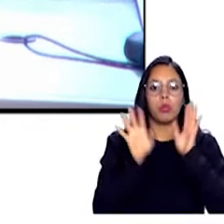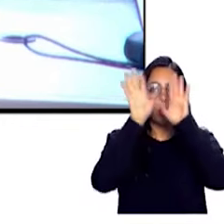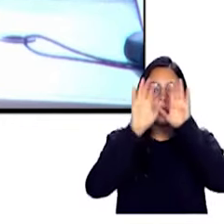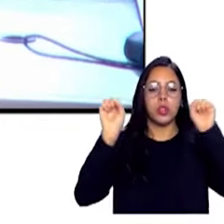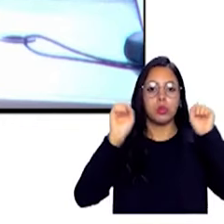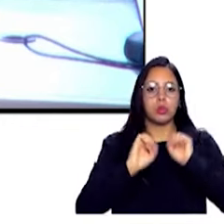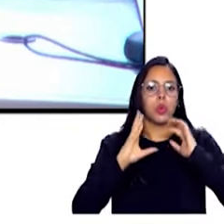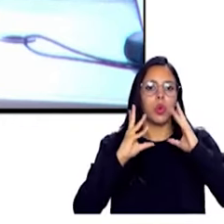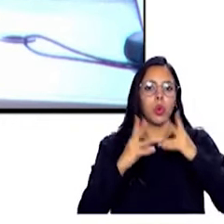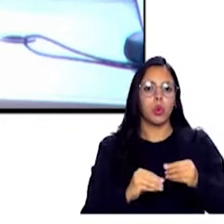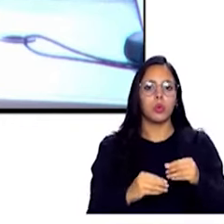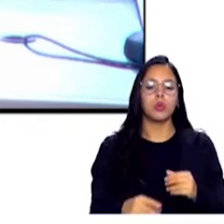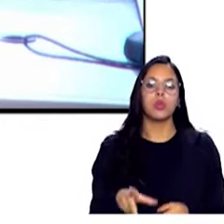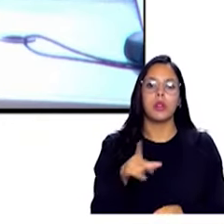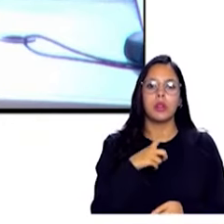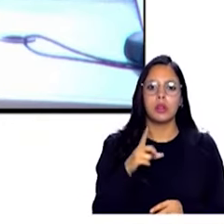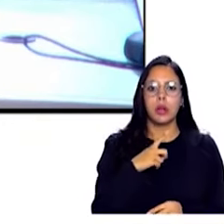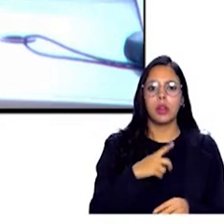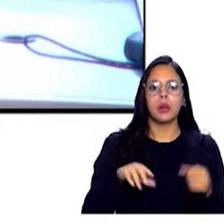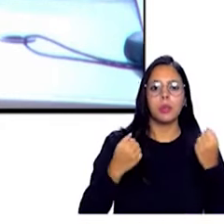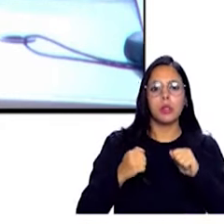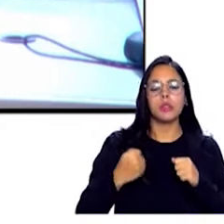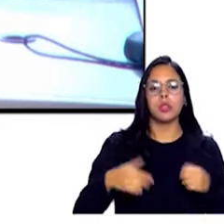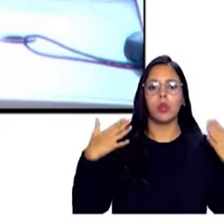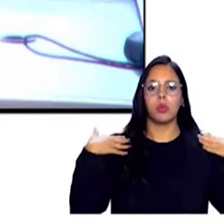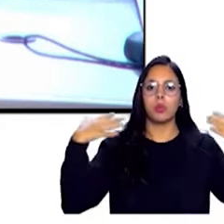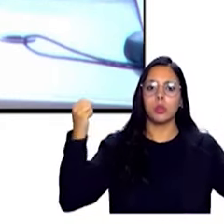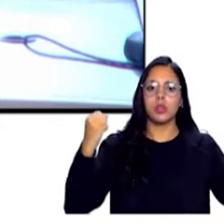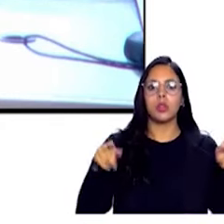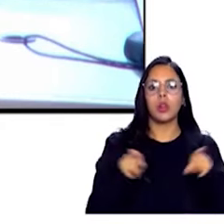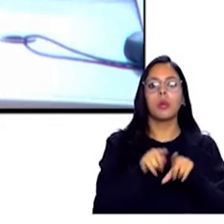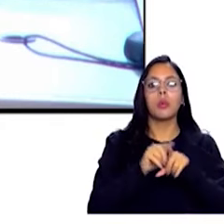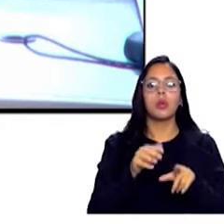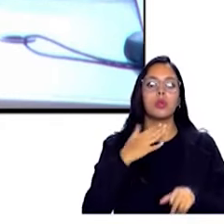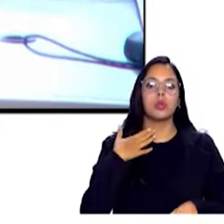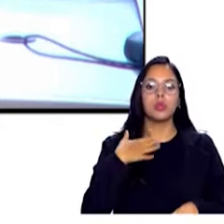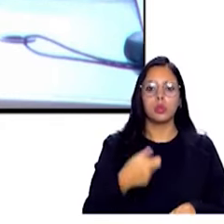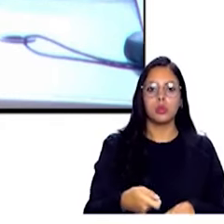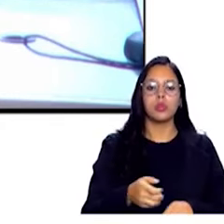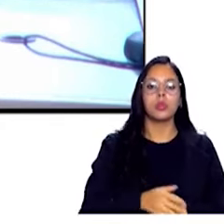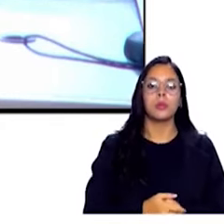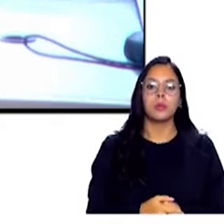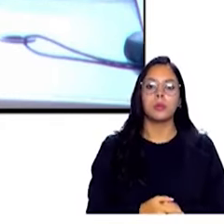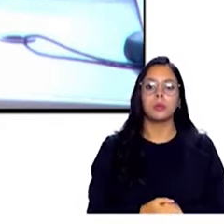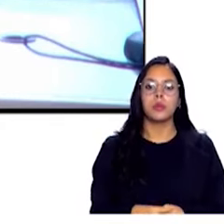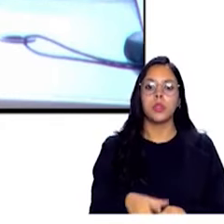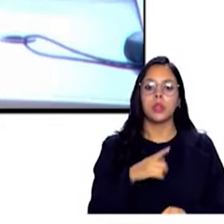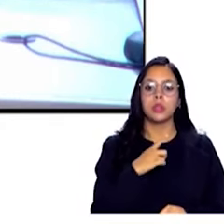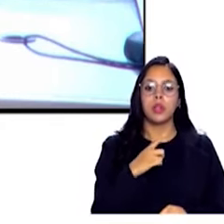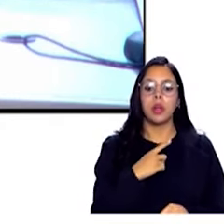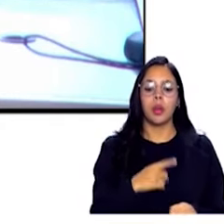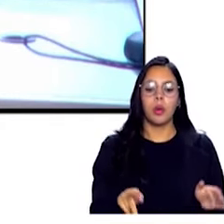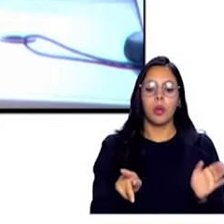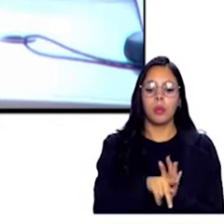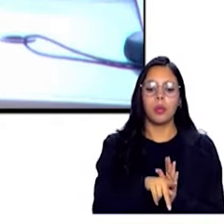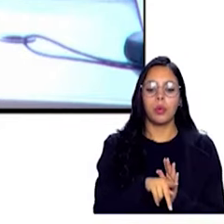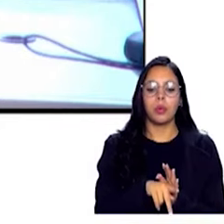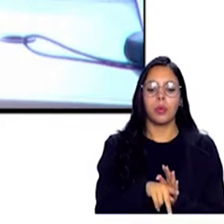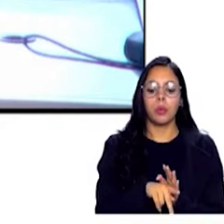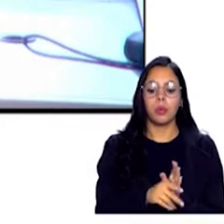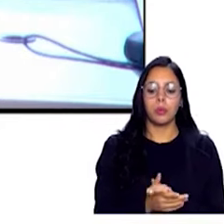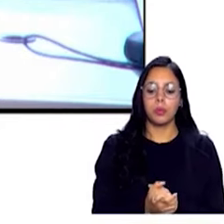les juges opent une Motivation enrichie fasse un contrôle de proportionnalité